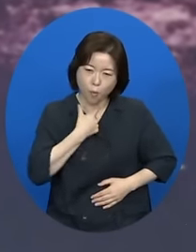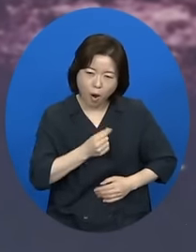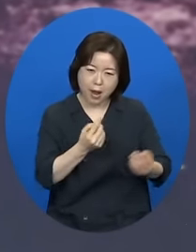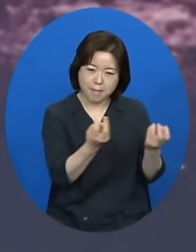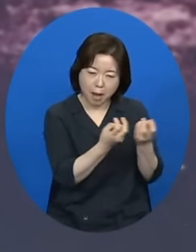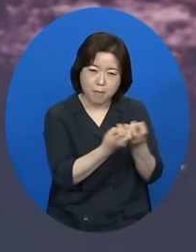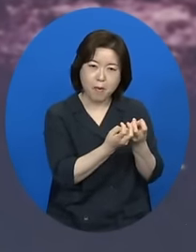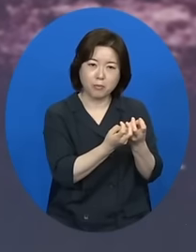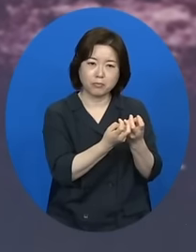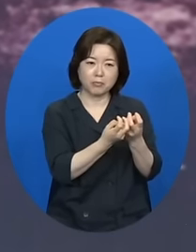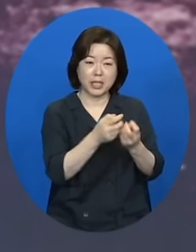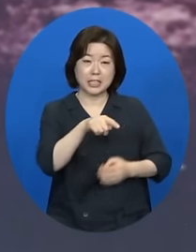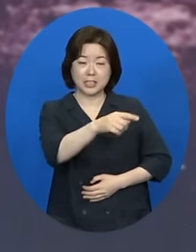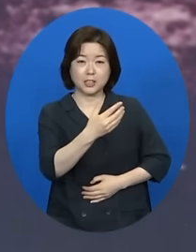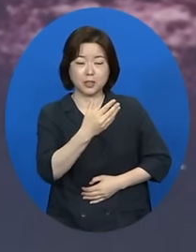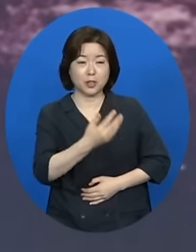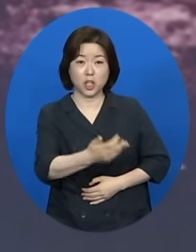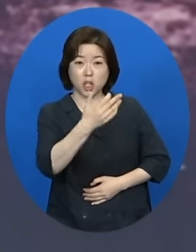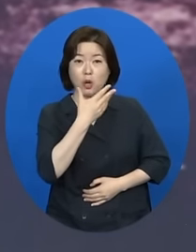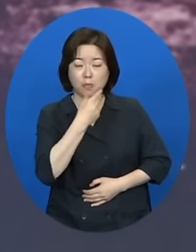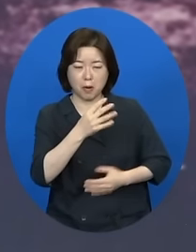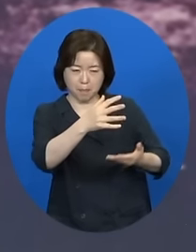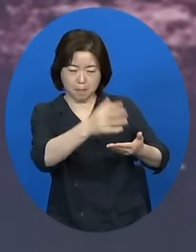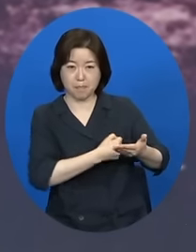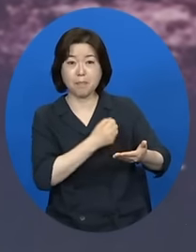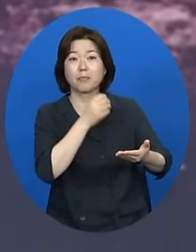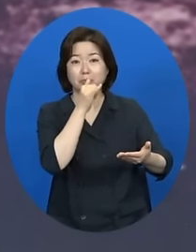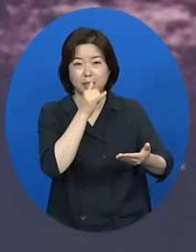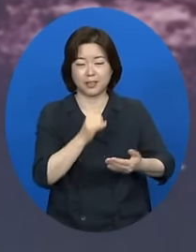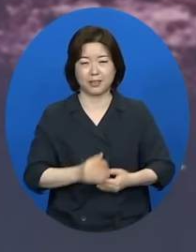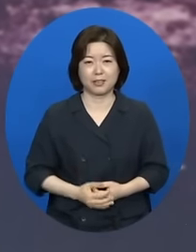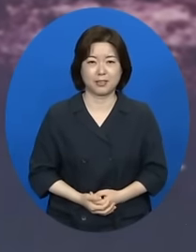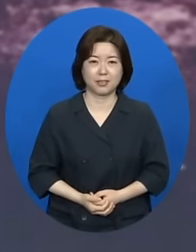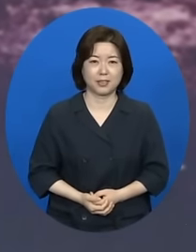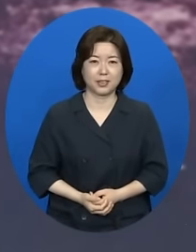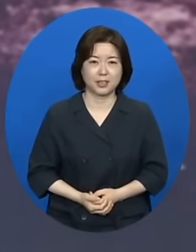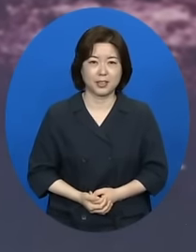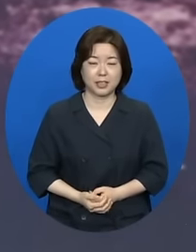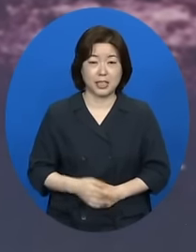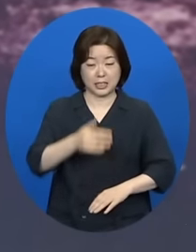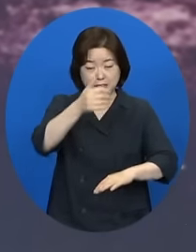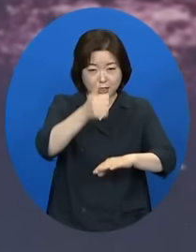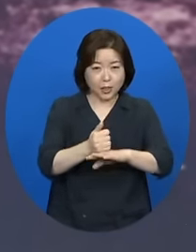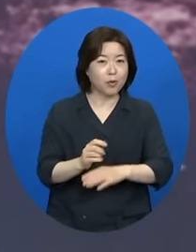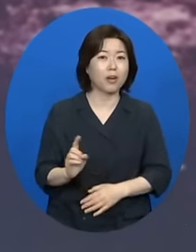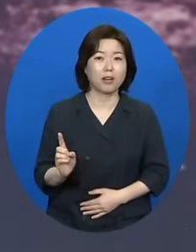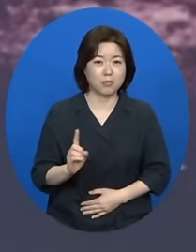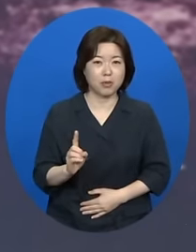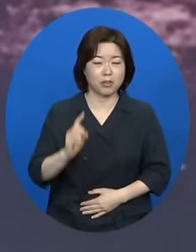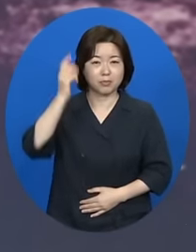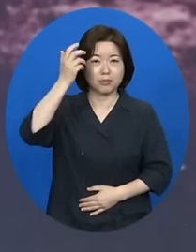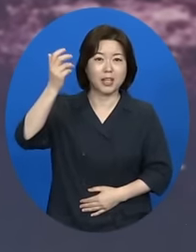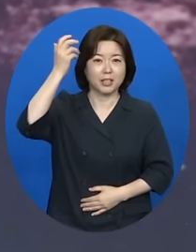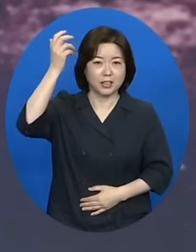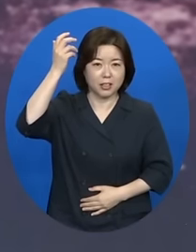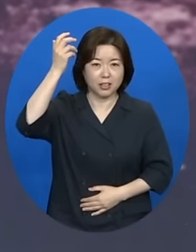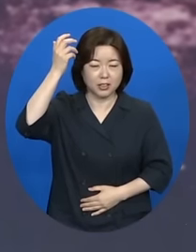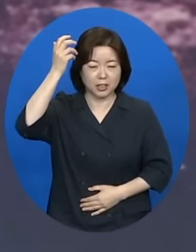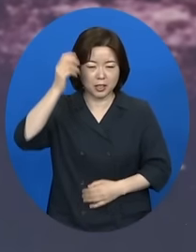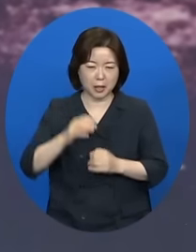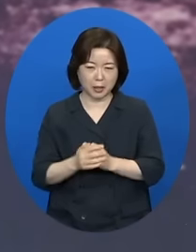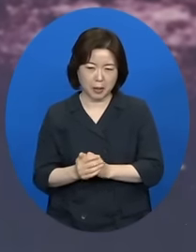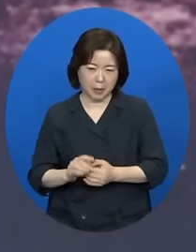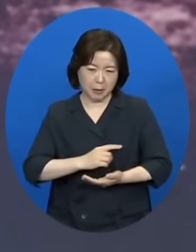그것을 갈취하려 했던 것이죠. 그 결과가 무엇인가? 영적인 과속을